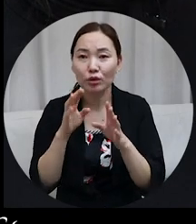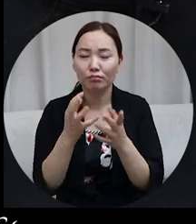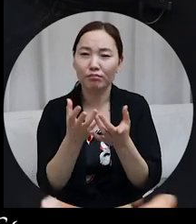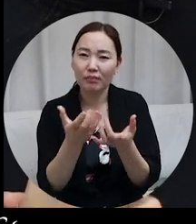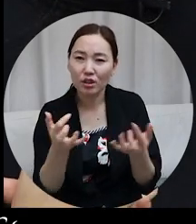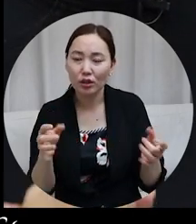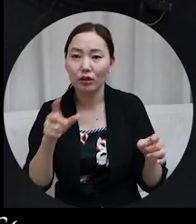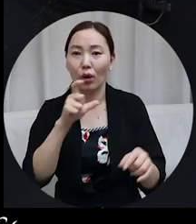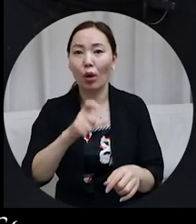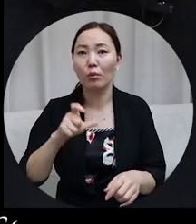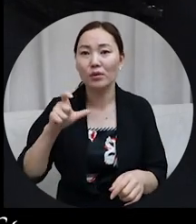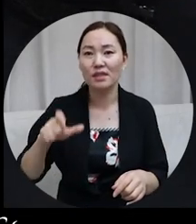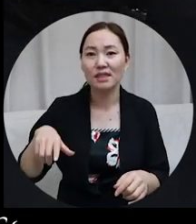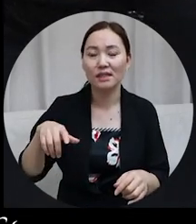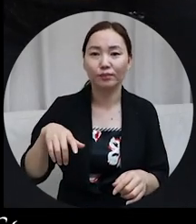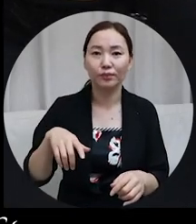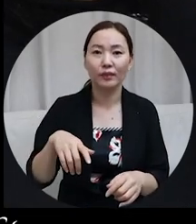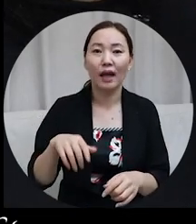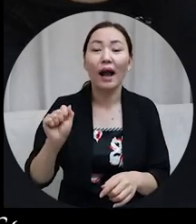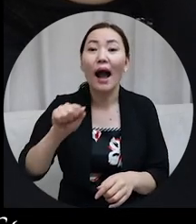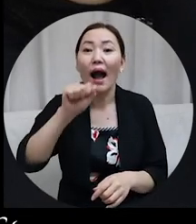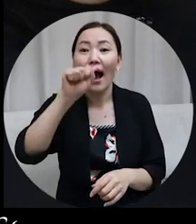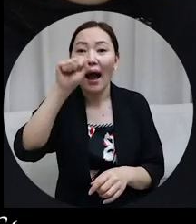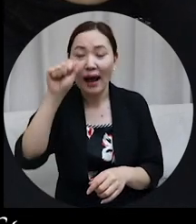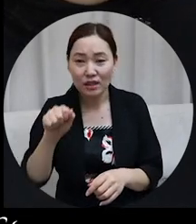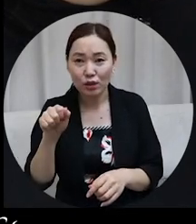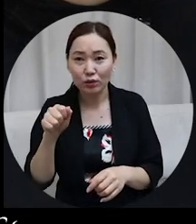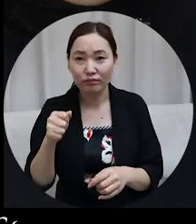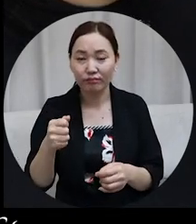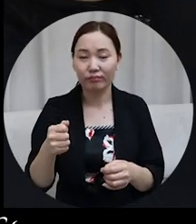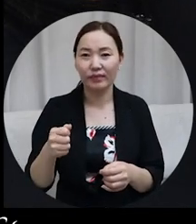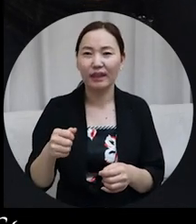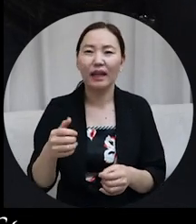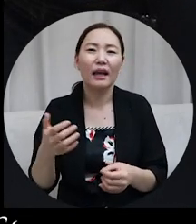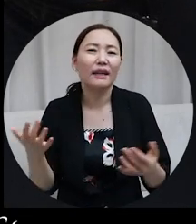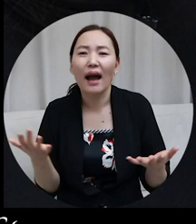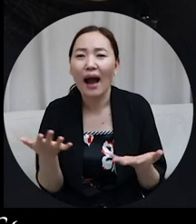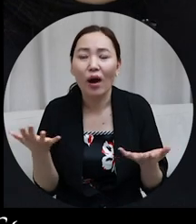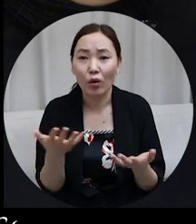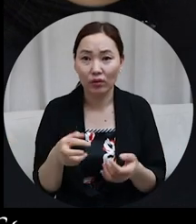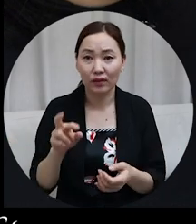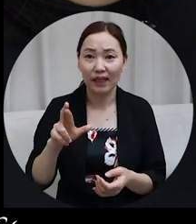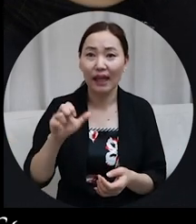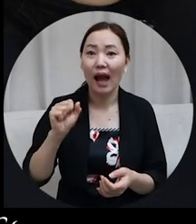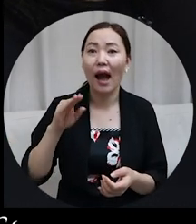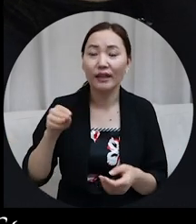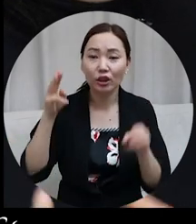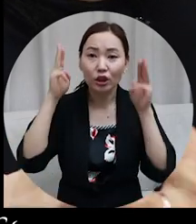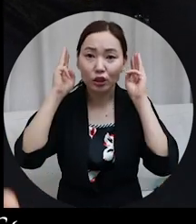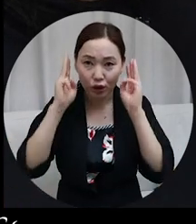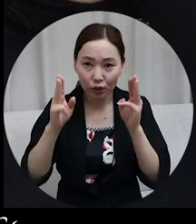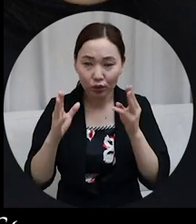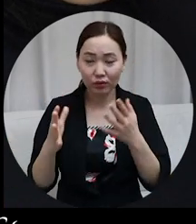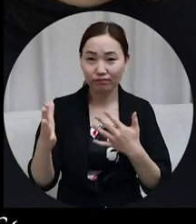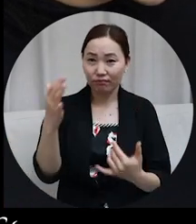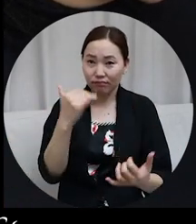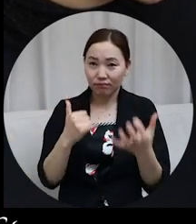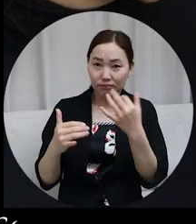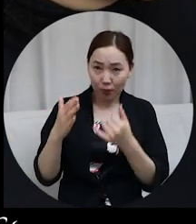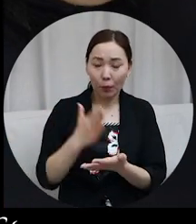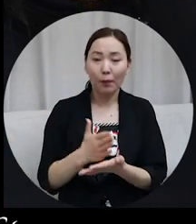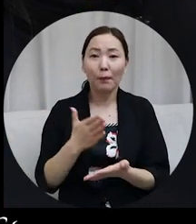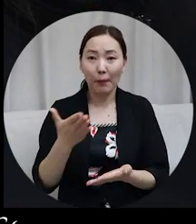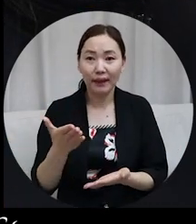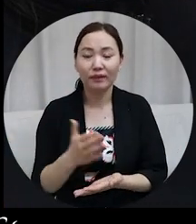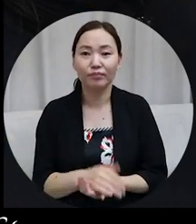харангуут уншихад бол их жижигхэн хөнгөн л асуудал юм шиг харагдахаар гэхдээ тэрөнийг маш томоор ингээл хүндрүүлж боддгийн юм шиг